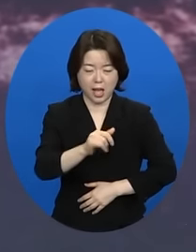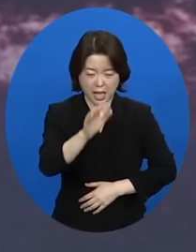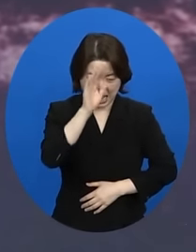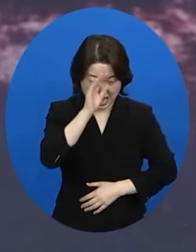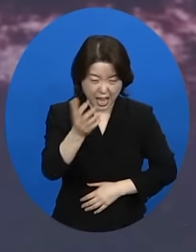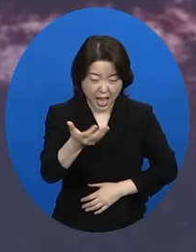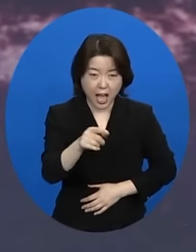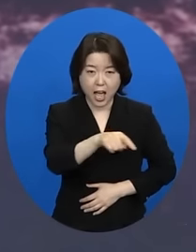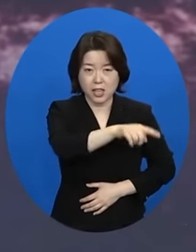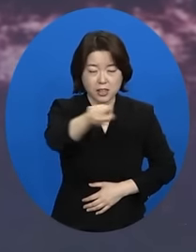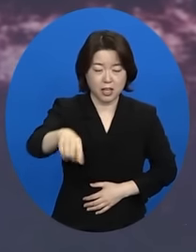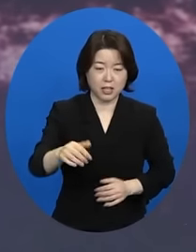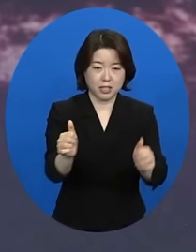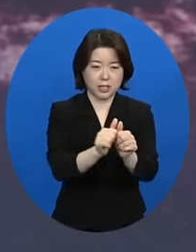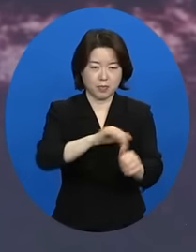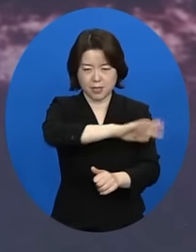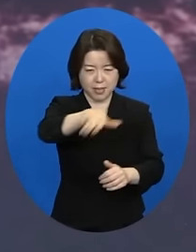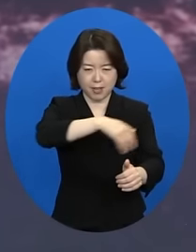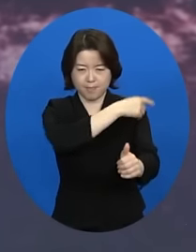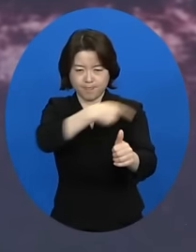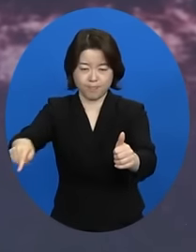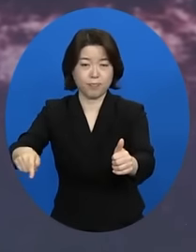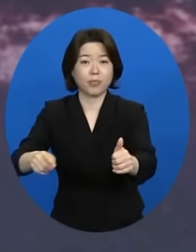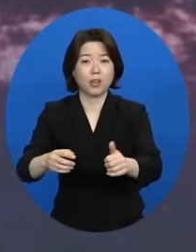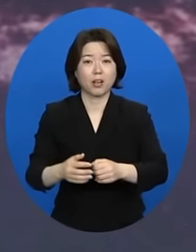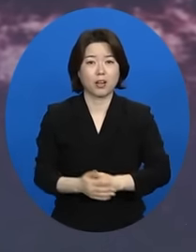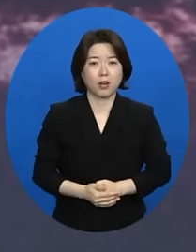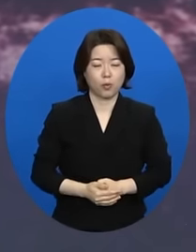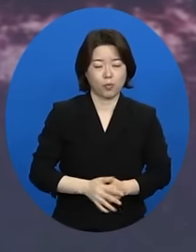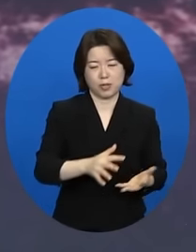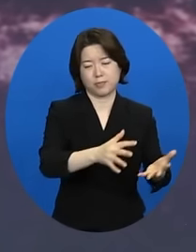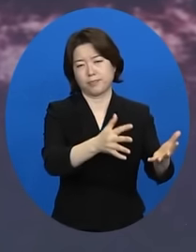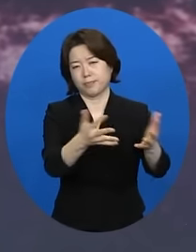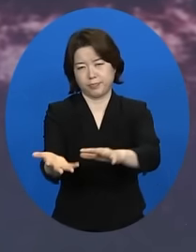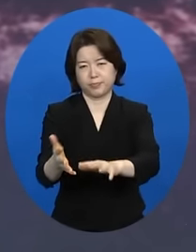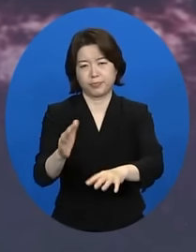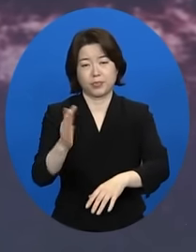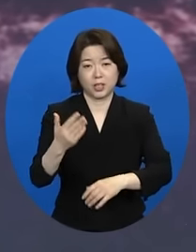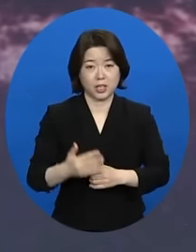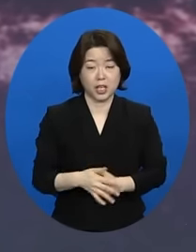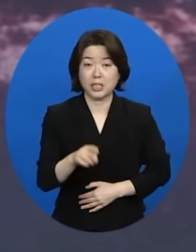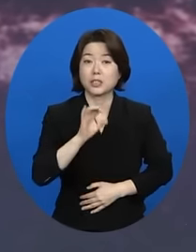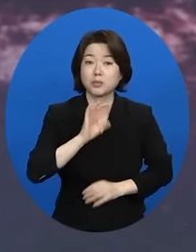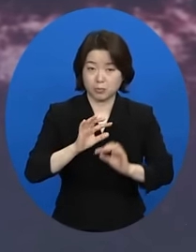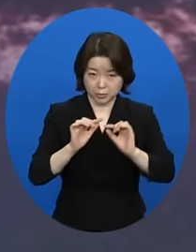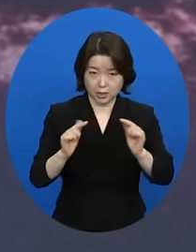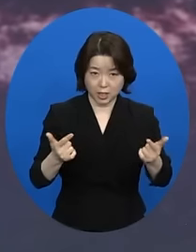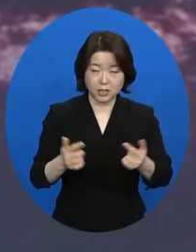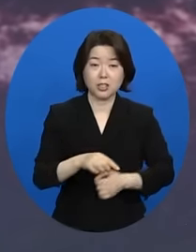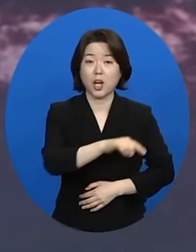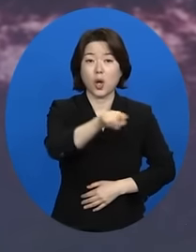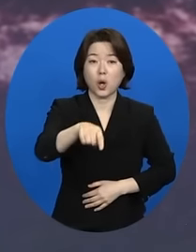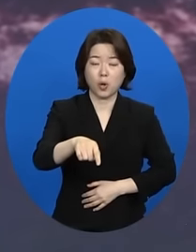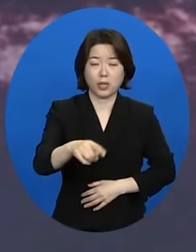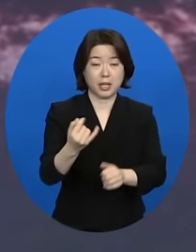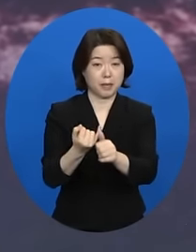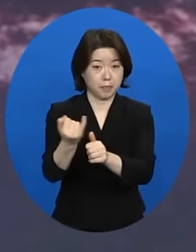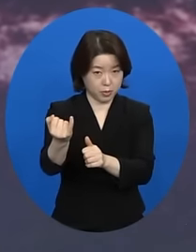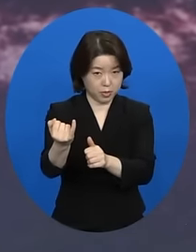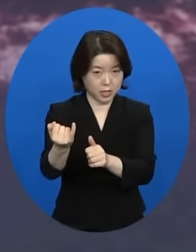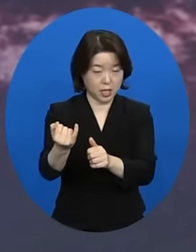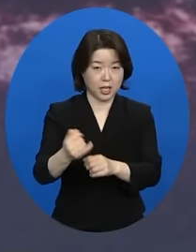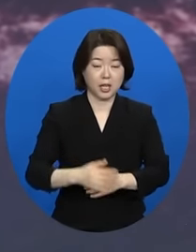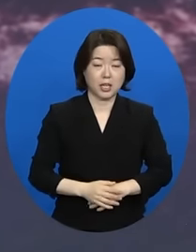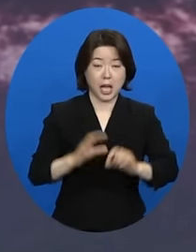남자들을 모두 죽이게 됩니다. 완전히 학살을 하게 돼요. 그뿐만이 아니라 거기 있는 부녀자, 그